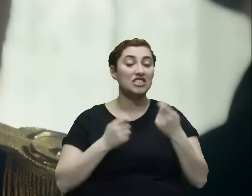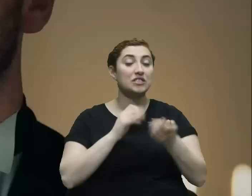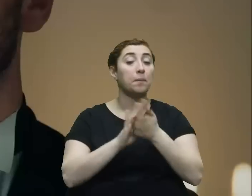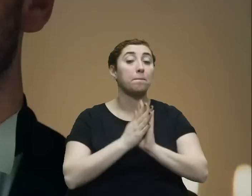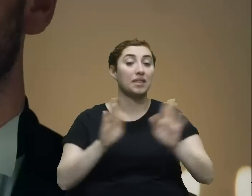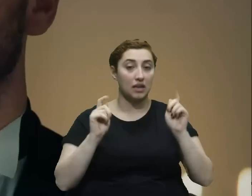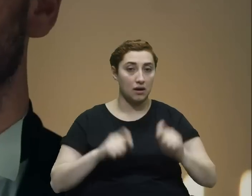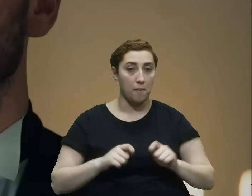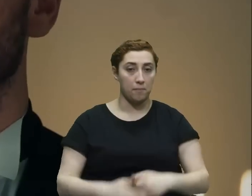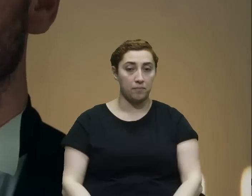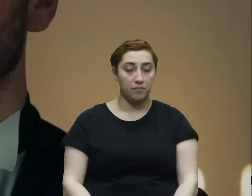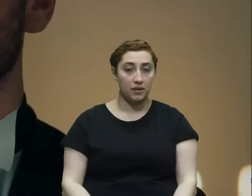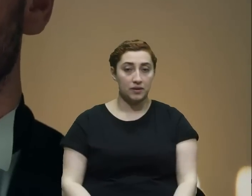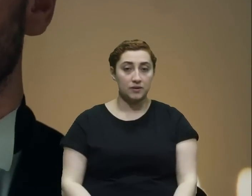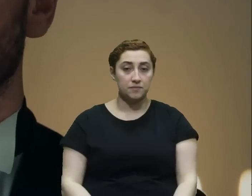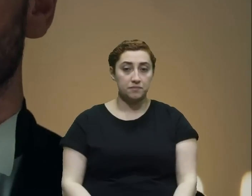bitir.